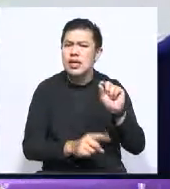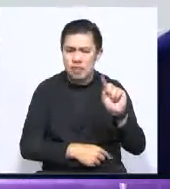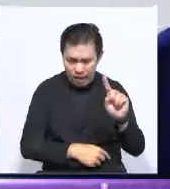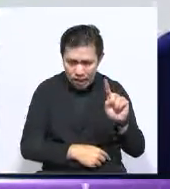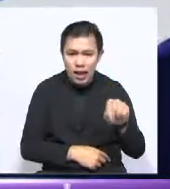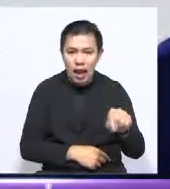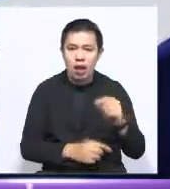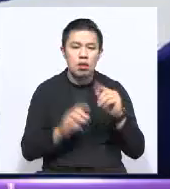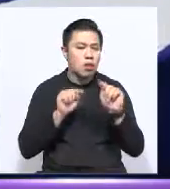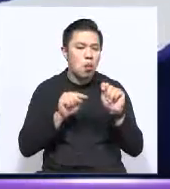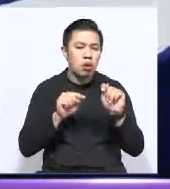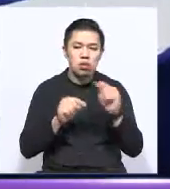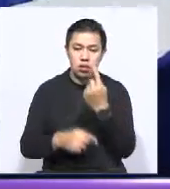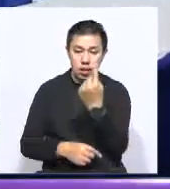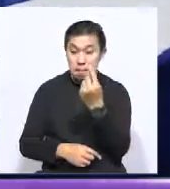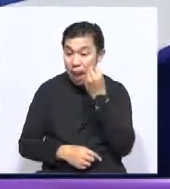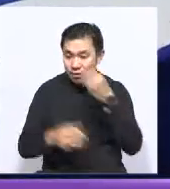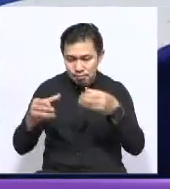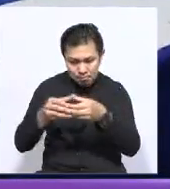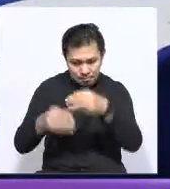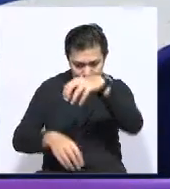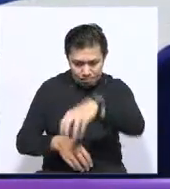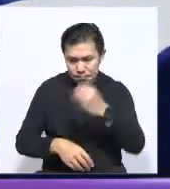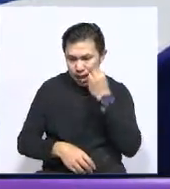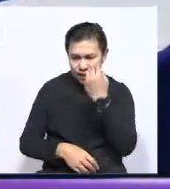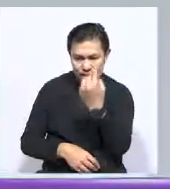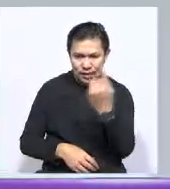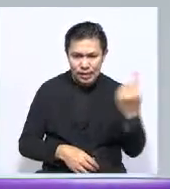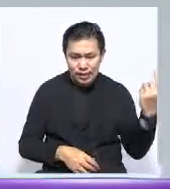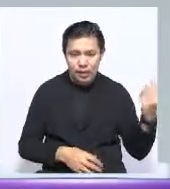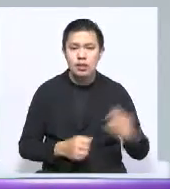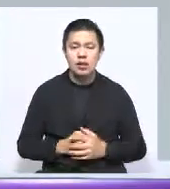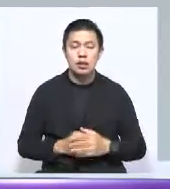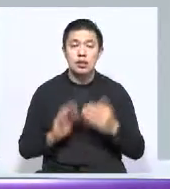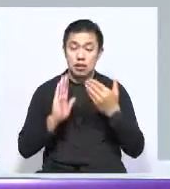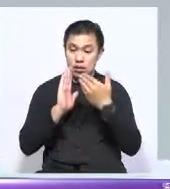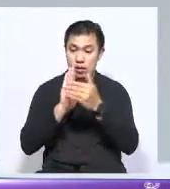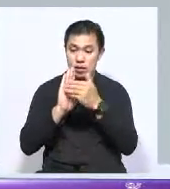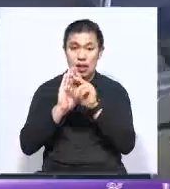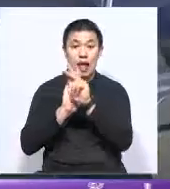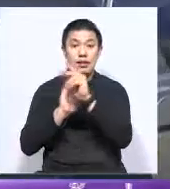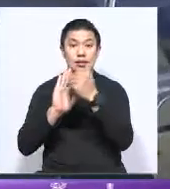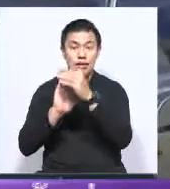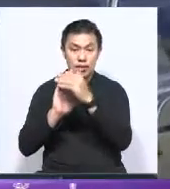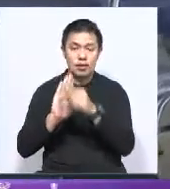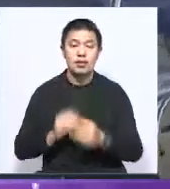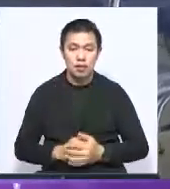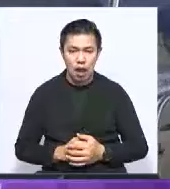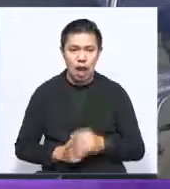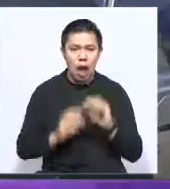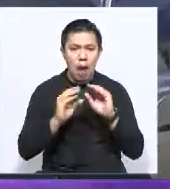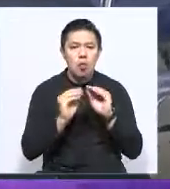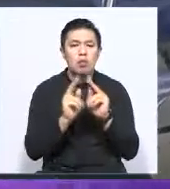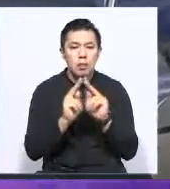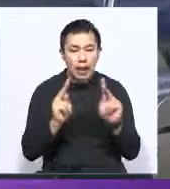นี้พร้อมกันทั้งตำบลละ1หมู่บ้านเช่นเดียวกับที่จังหวัดกาฬสินธุ์มีการจัดประชุมคณะกรรมการและทีมขับ